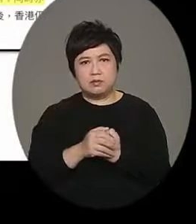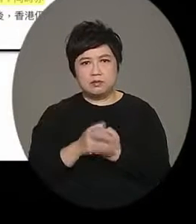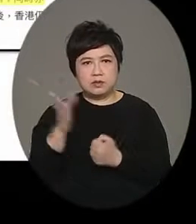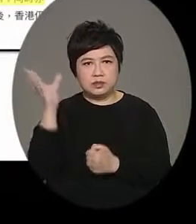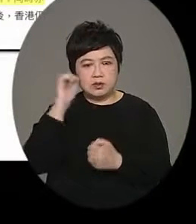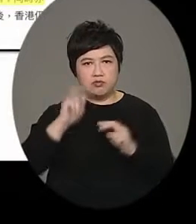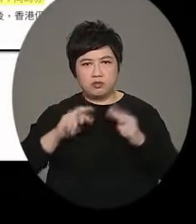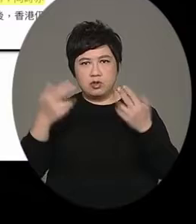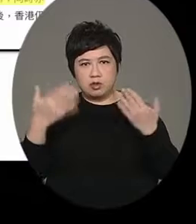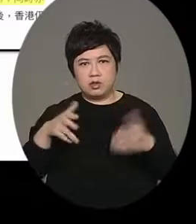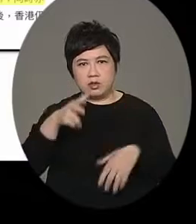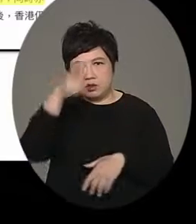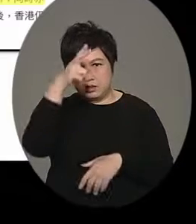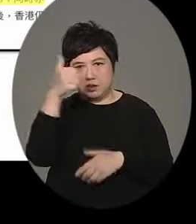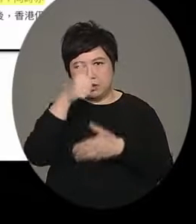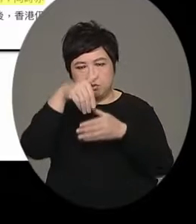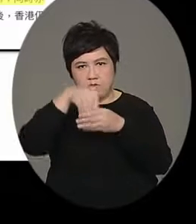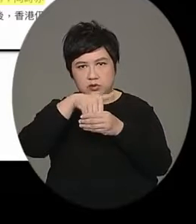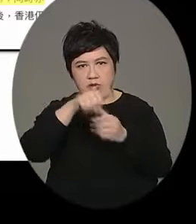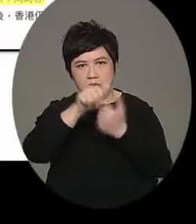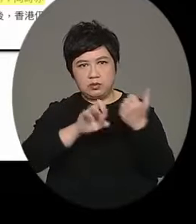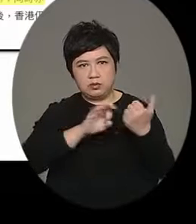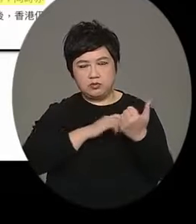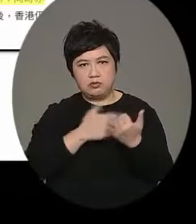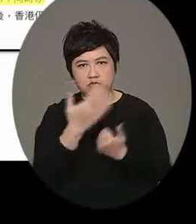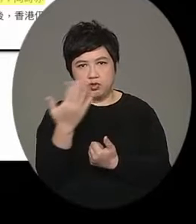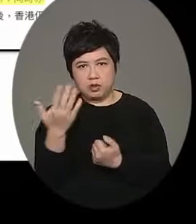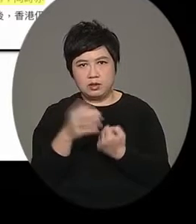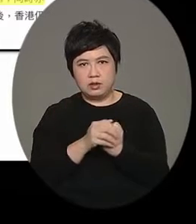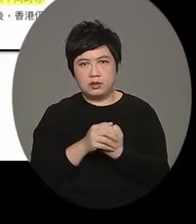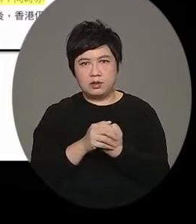消息指，改革咗之後嘅行政長官選舉委員會數目，